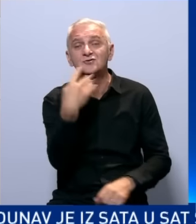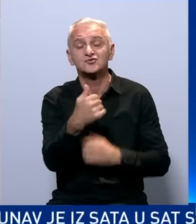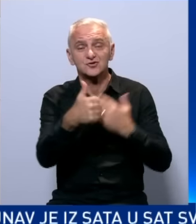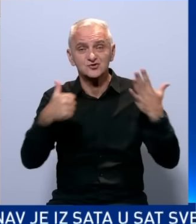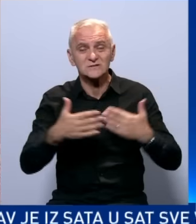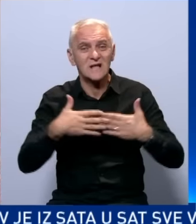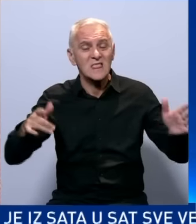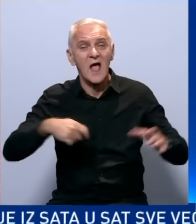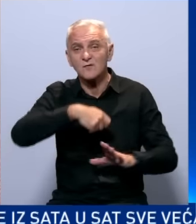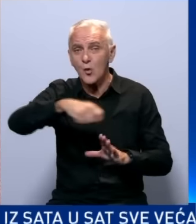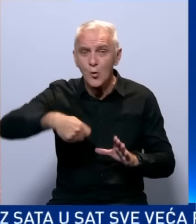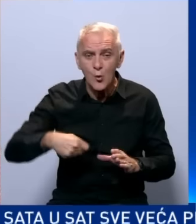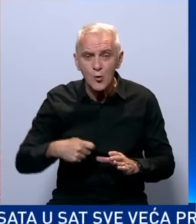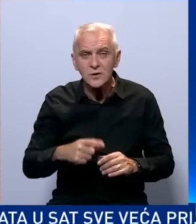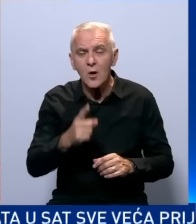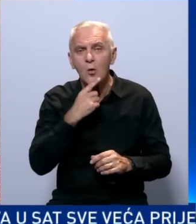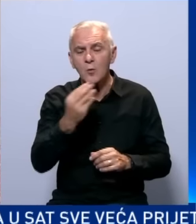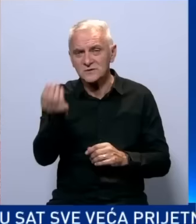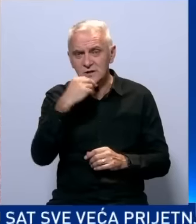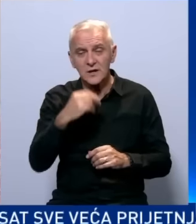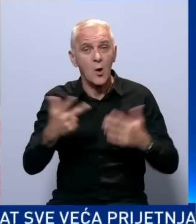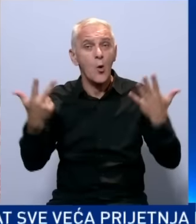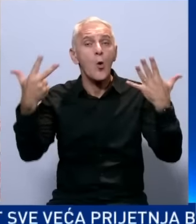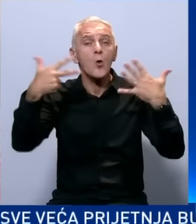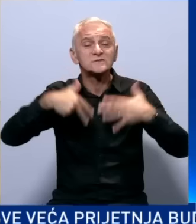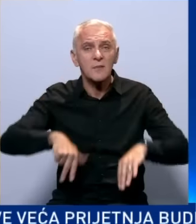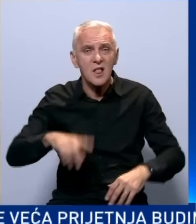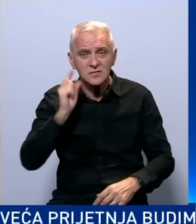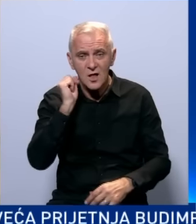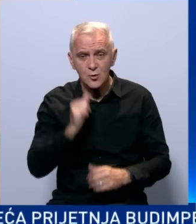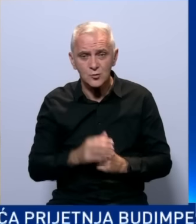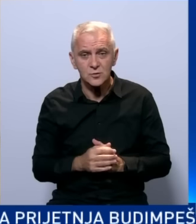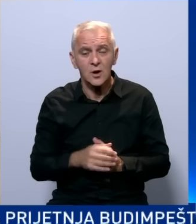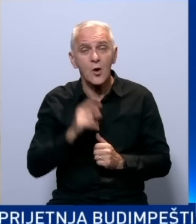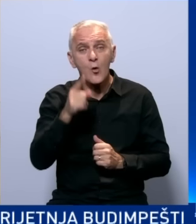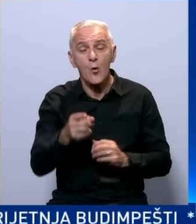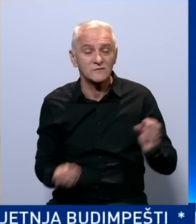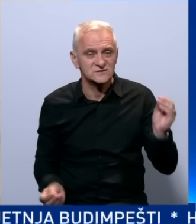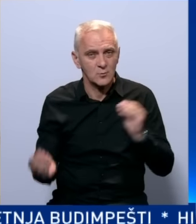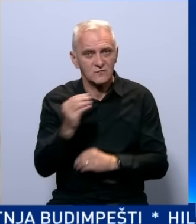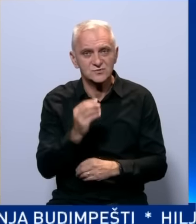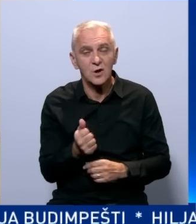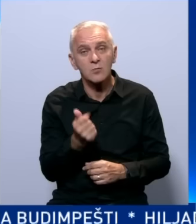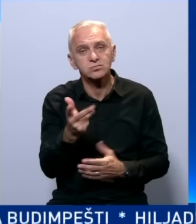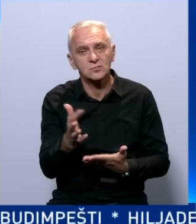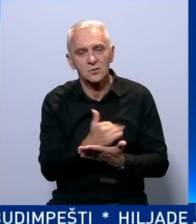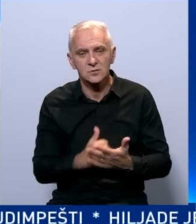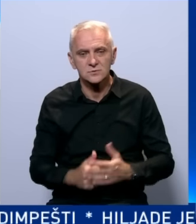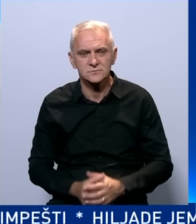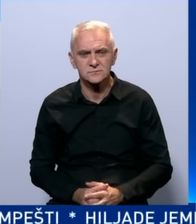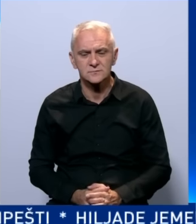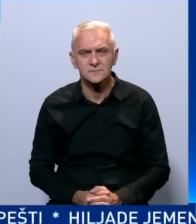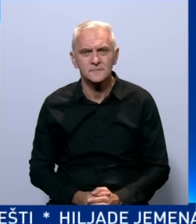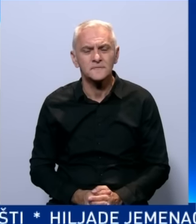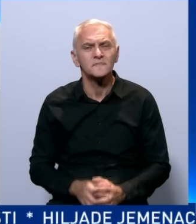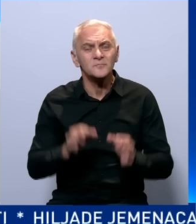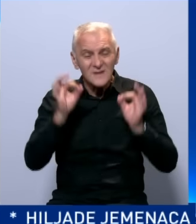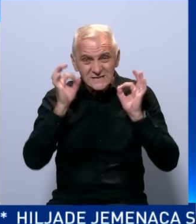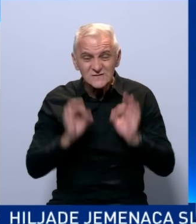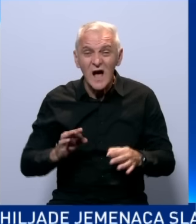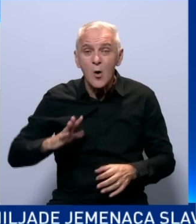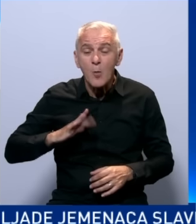kuhinja i punktova u kojima se hrani oko 8.000 osoba. I ovdje se povećava broj korisnika. Malte ne, svaki